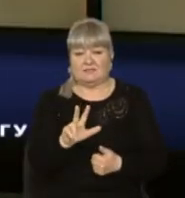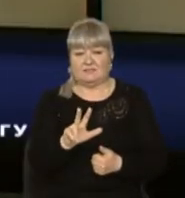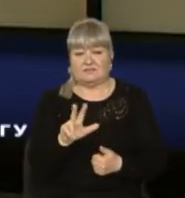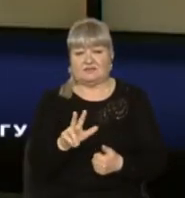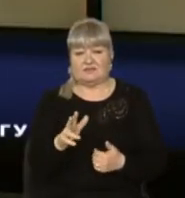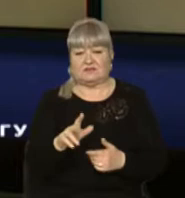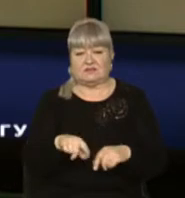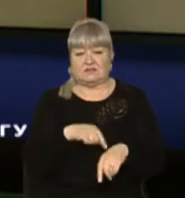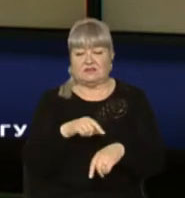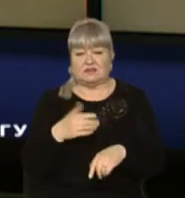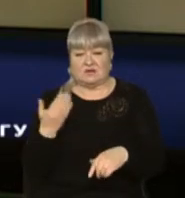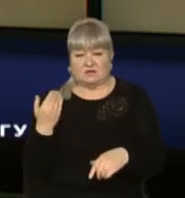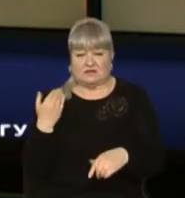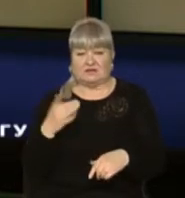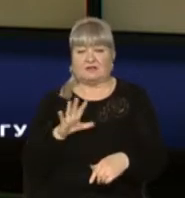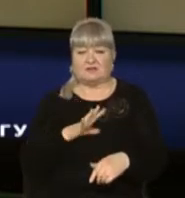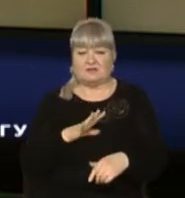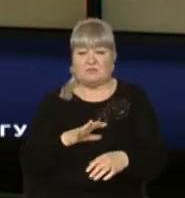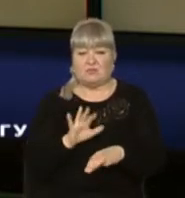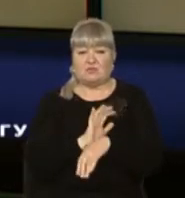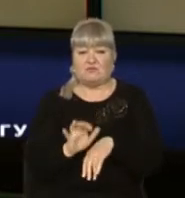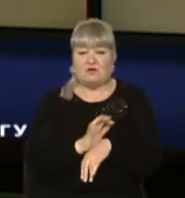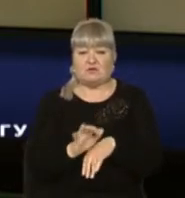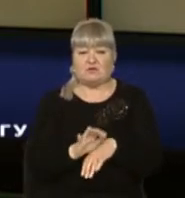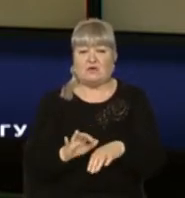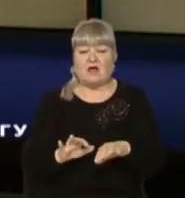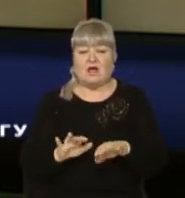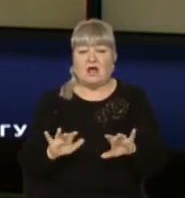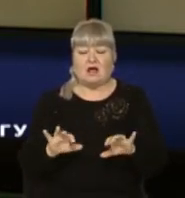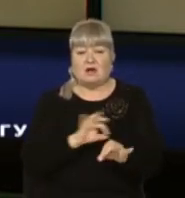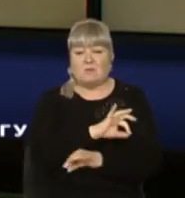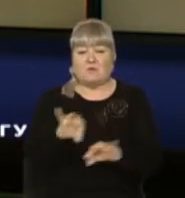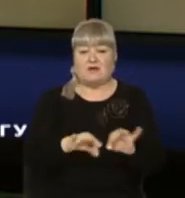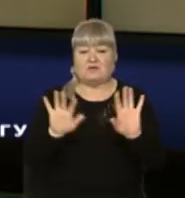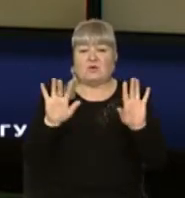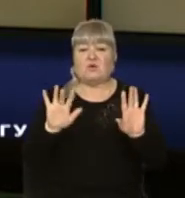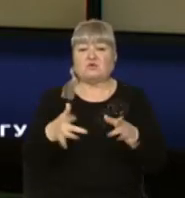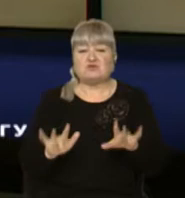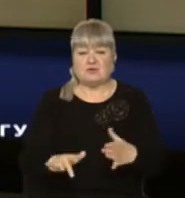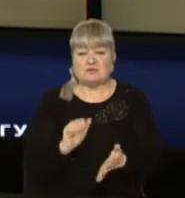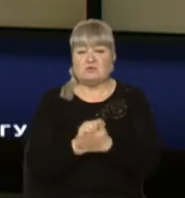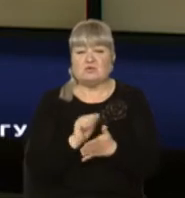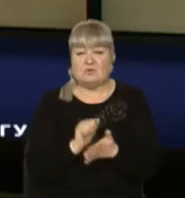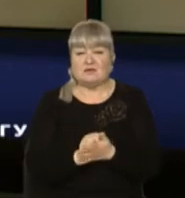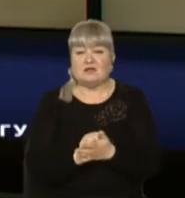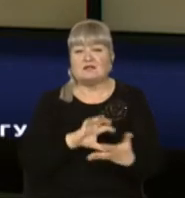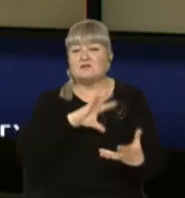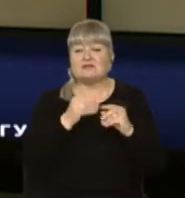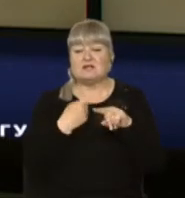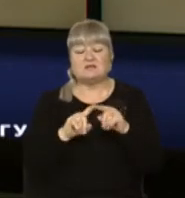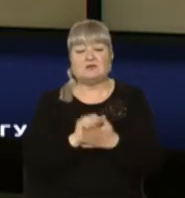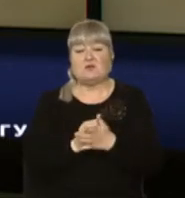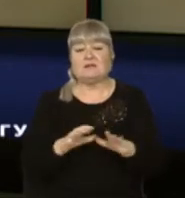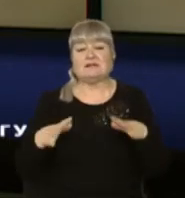було викладено проєктно-кошторисна документація на сайті Самбірської міської ради. Взагалі цієї документації не